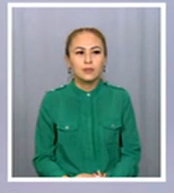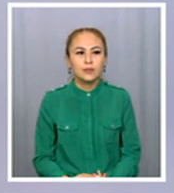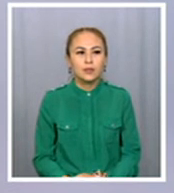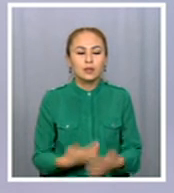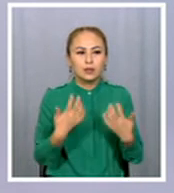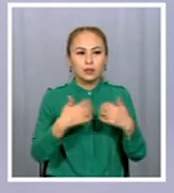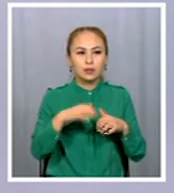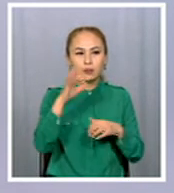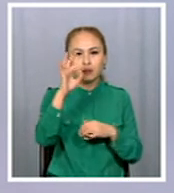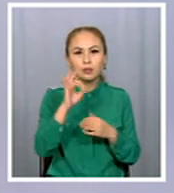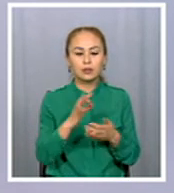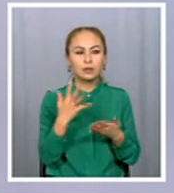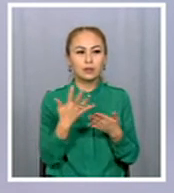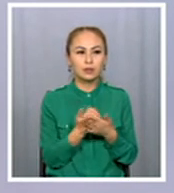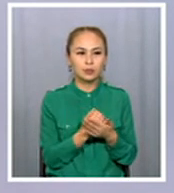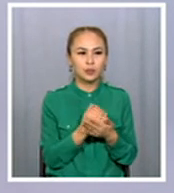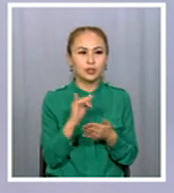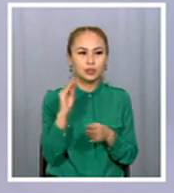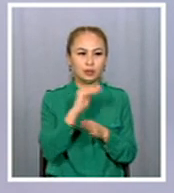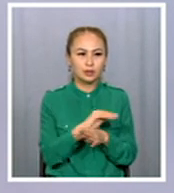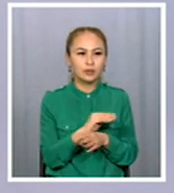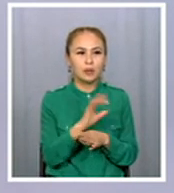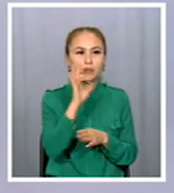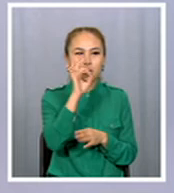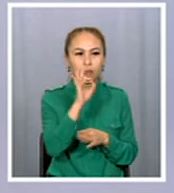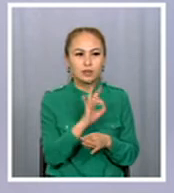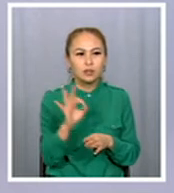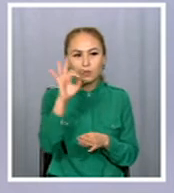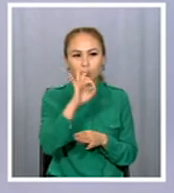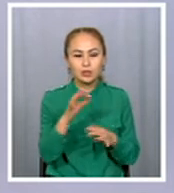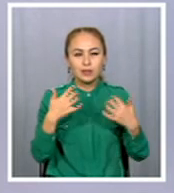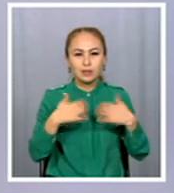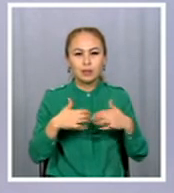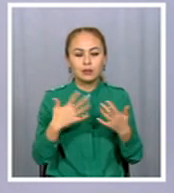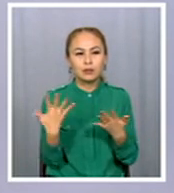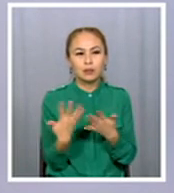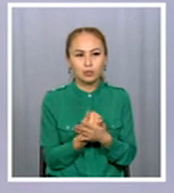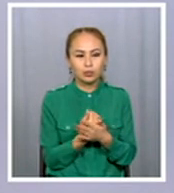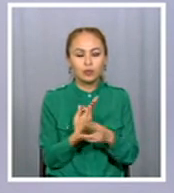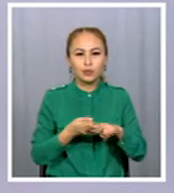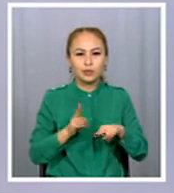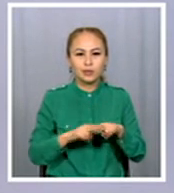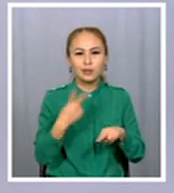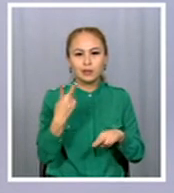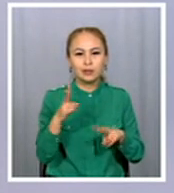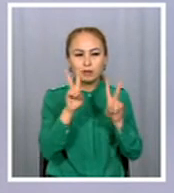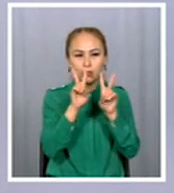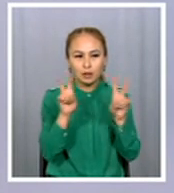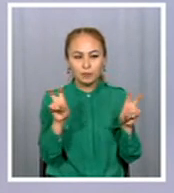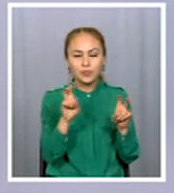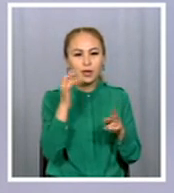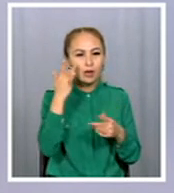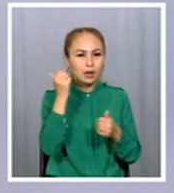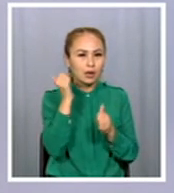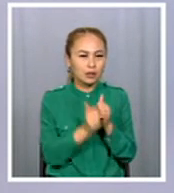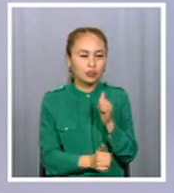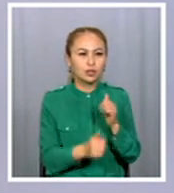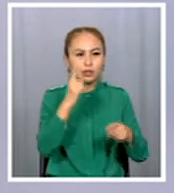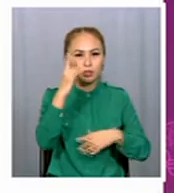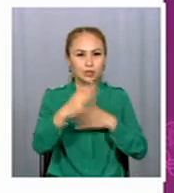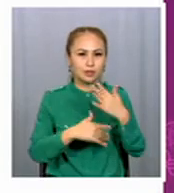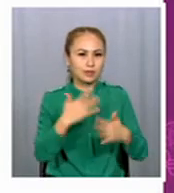Санның процентін табу және проценті бойынша санды табу деген осы екі тақырыпты әрқашанда шатыстырып жүреміз,